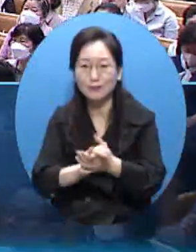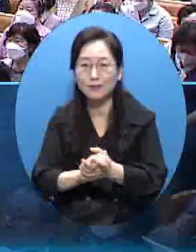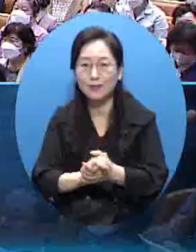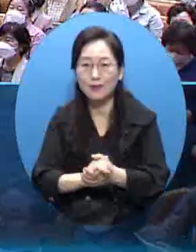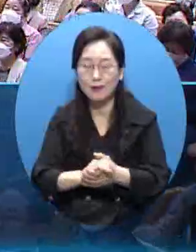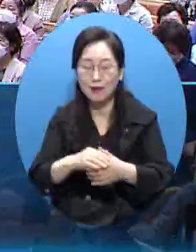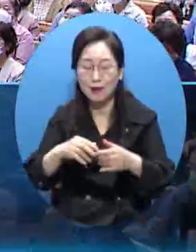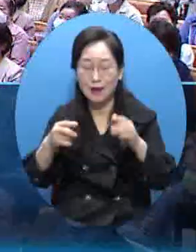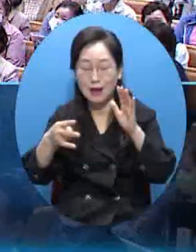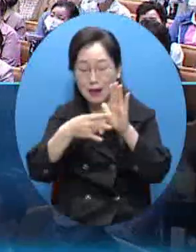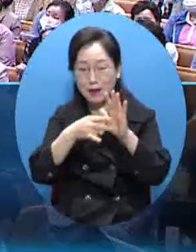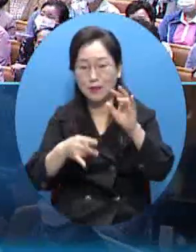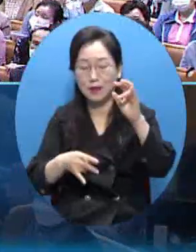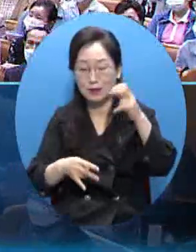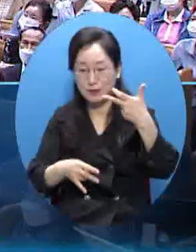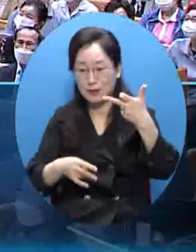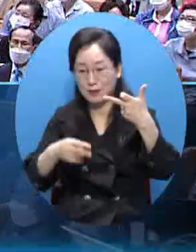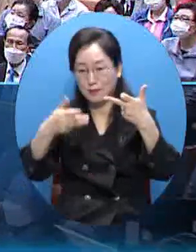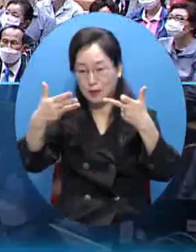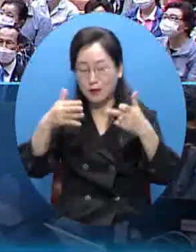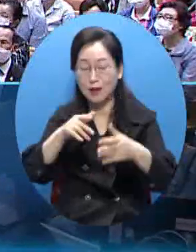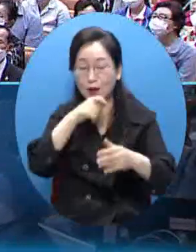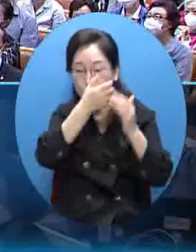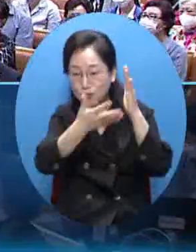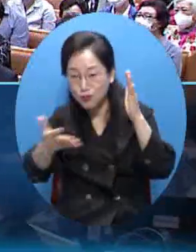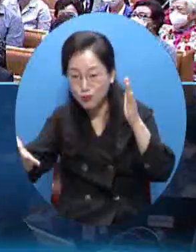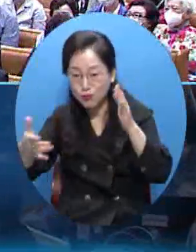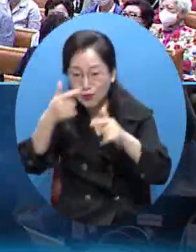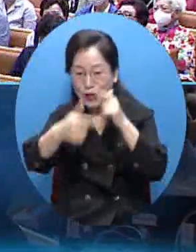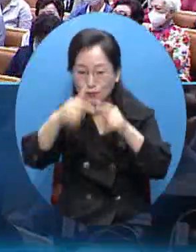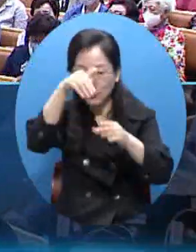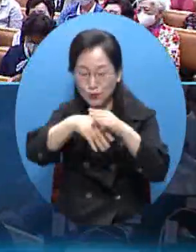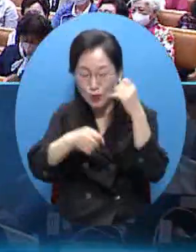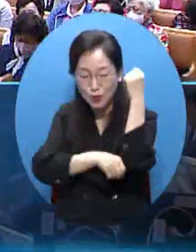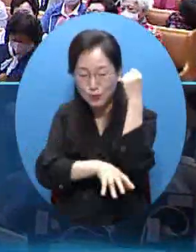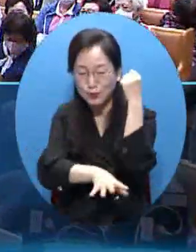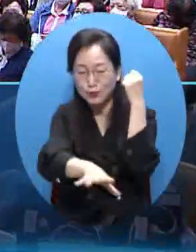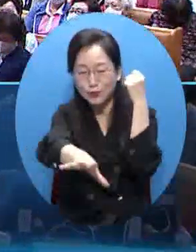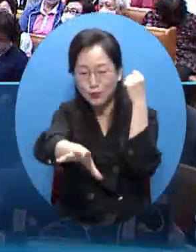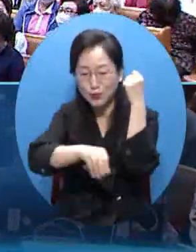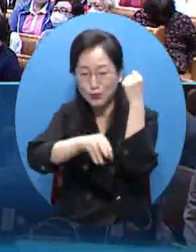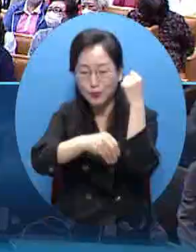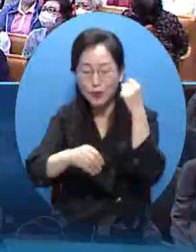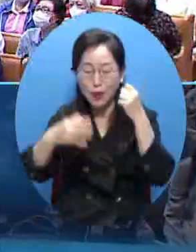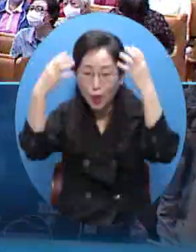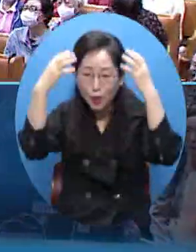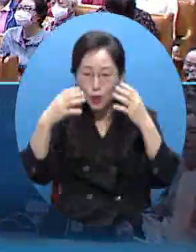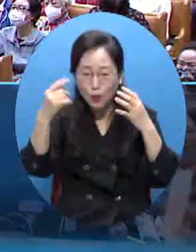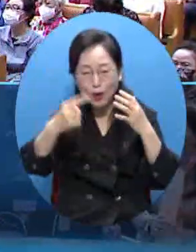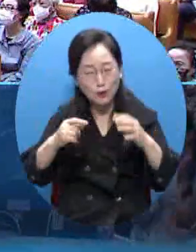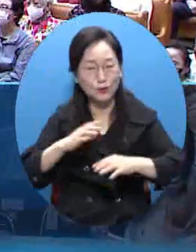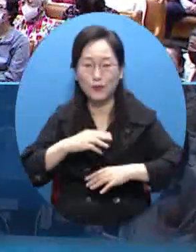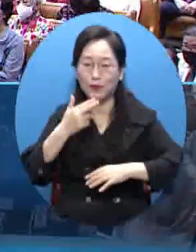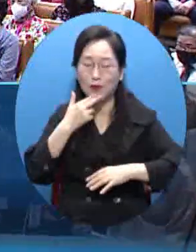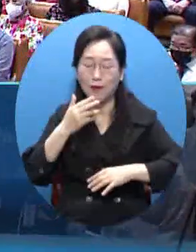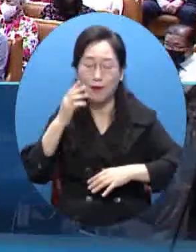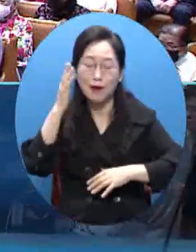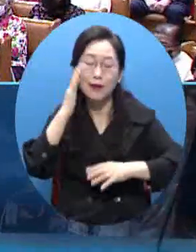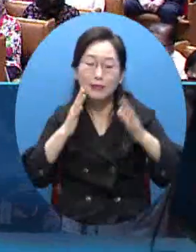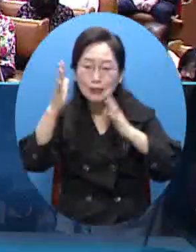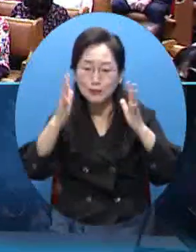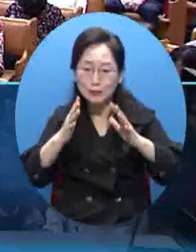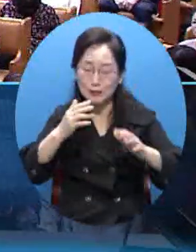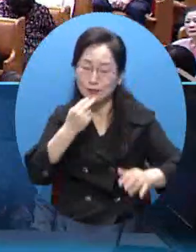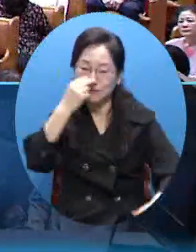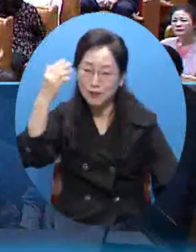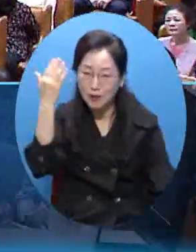8절입니다. 그는 물가에 심어진 나무가 그 뿌리를 강변에 뻗치고 더위가 올지라도 두려워하지 아니하며 그 입이 청청하며